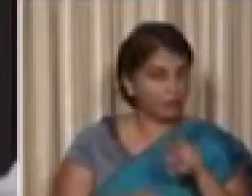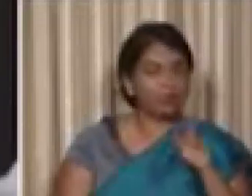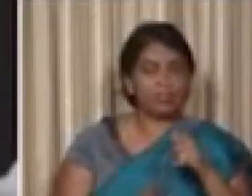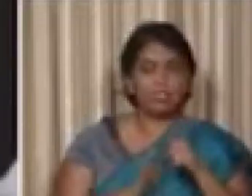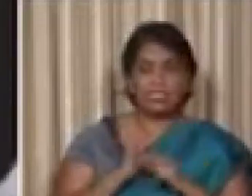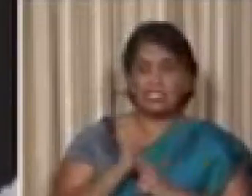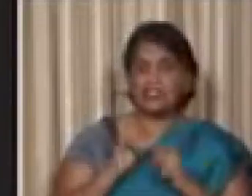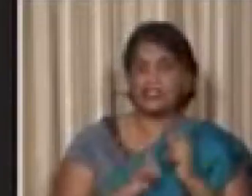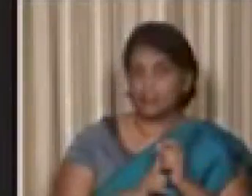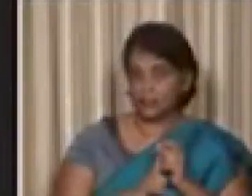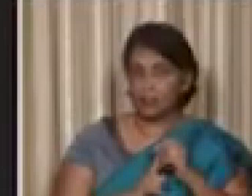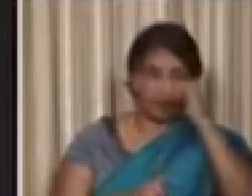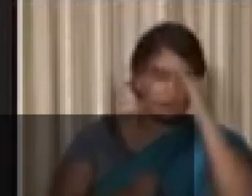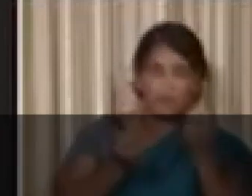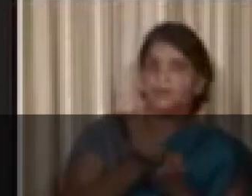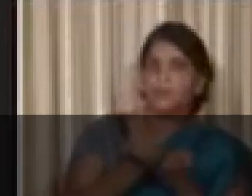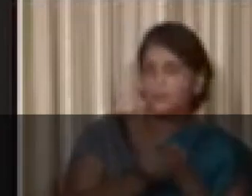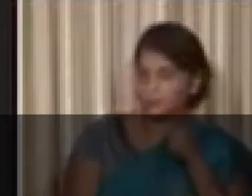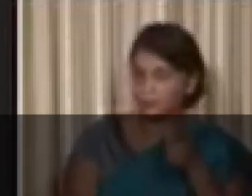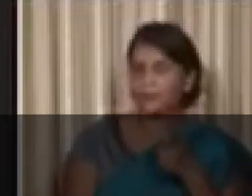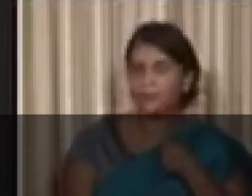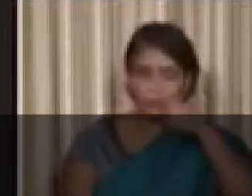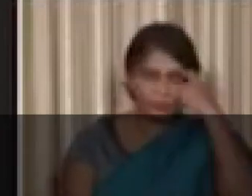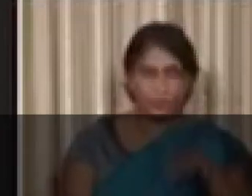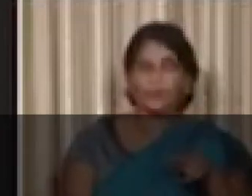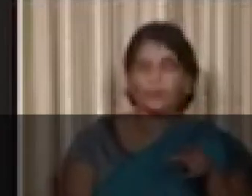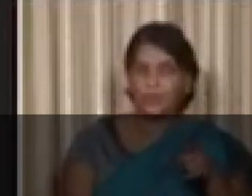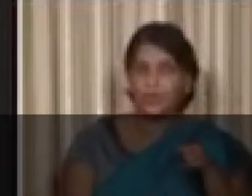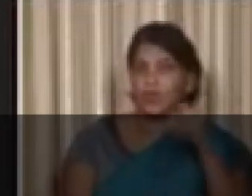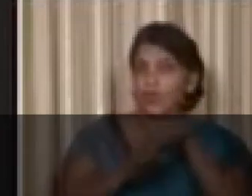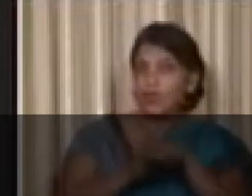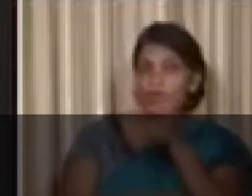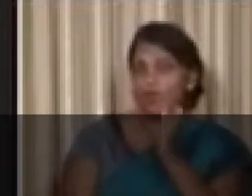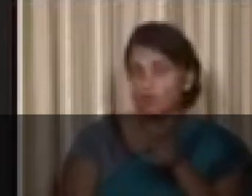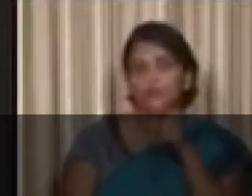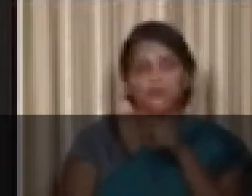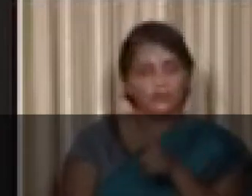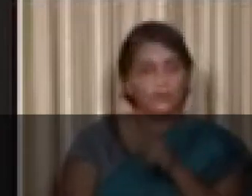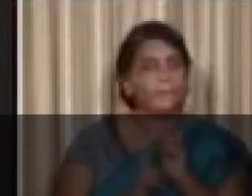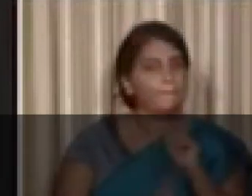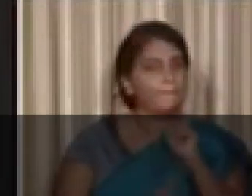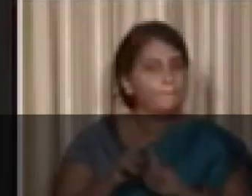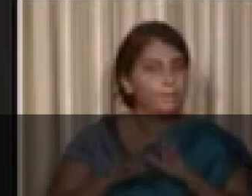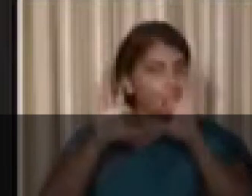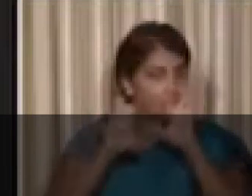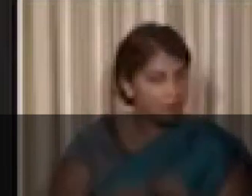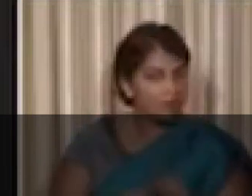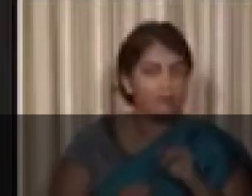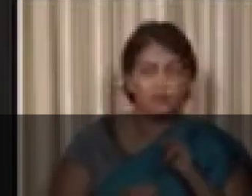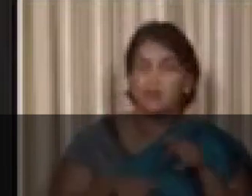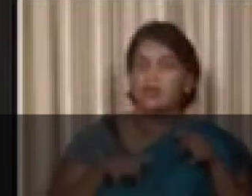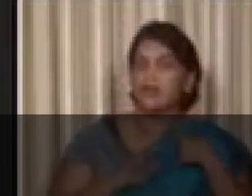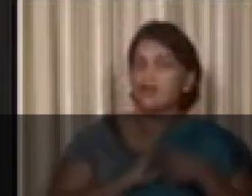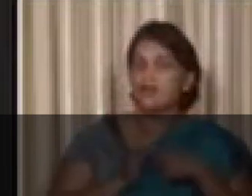විත්ති බ්‍රමුණේ ඒකට නායකත්වය දුන්නේ. අපි දැක්ක පැහැදිලිව හිටියේ කවුද කියලා. එදා මේ පාර්ලිමේන්තුව වටලවල අල්ලගත්තා නම් මොකද්ද මේ